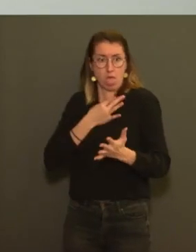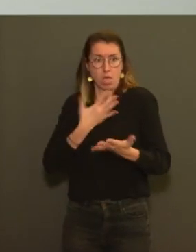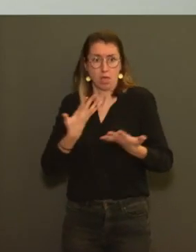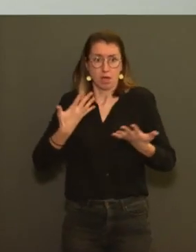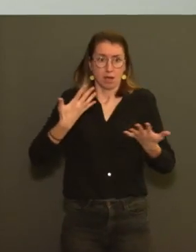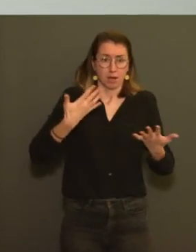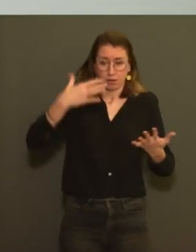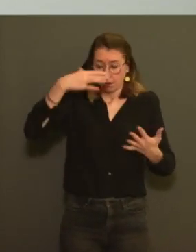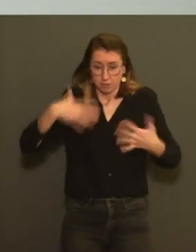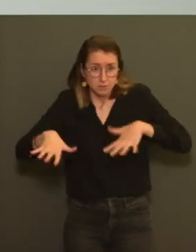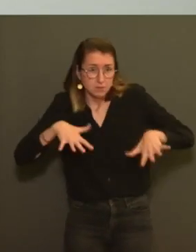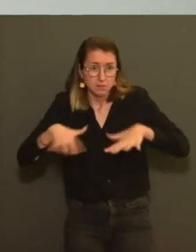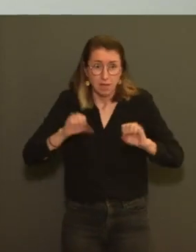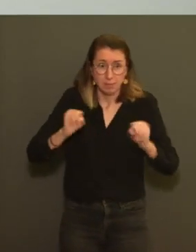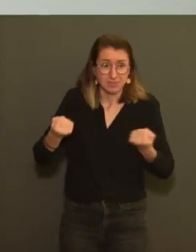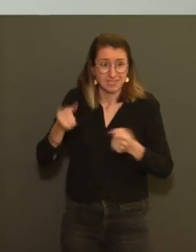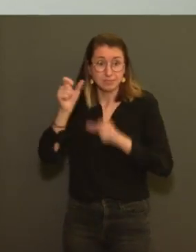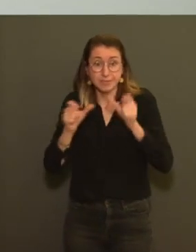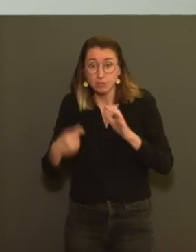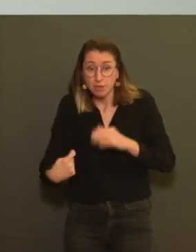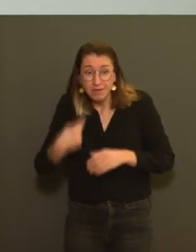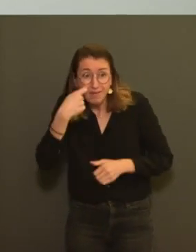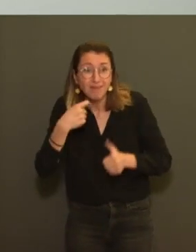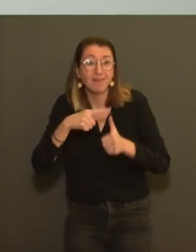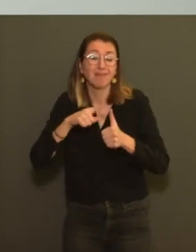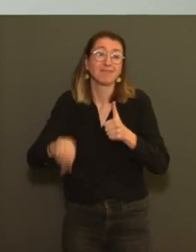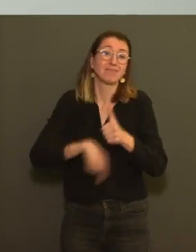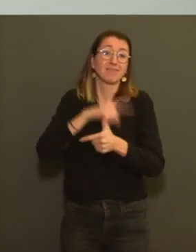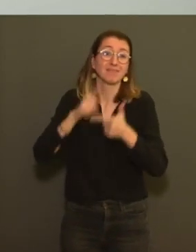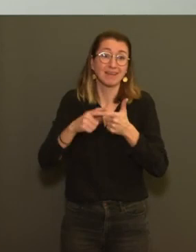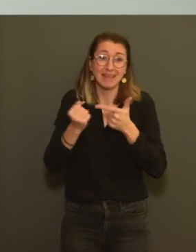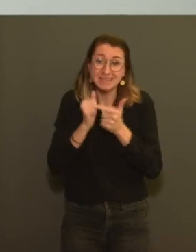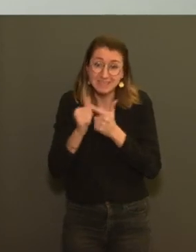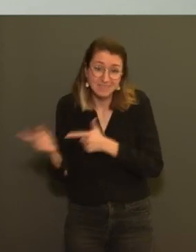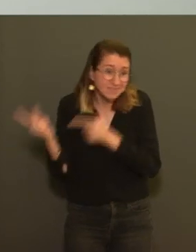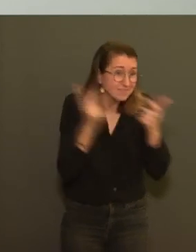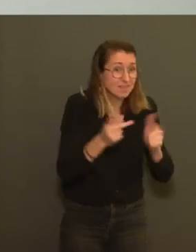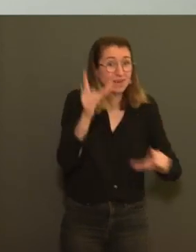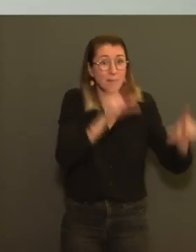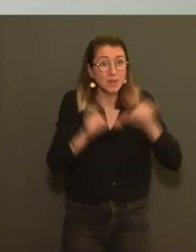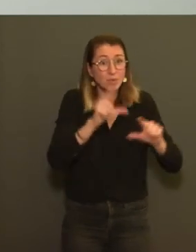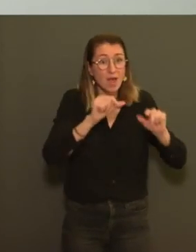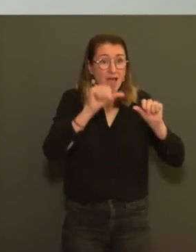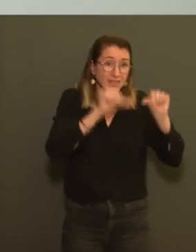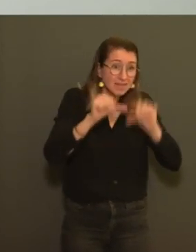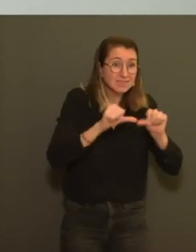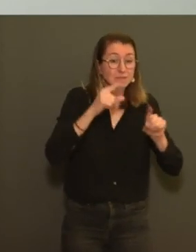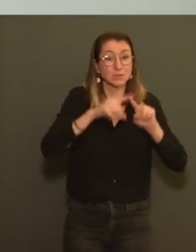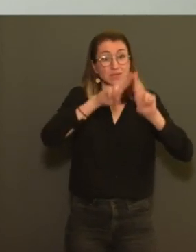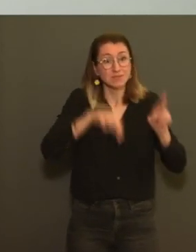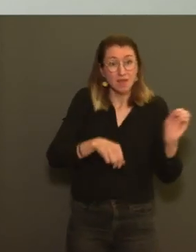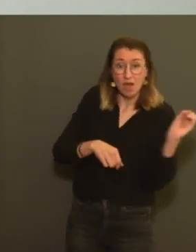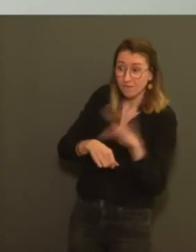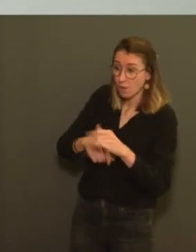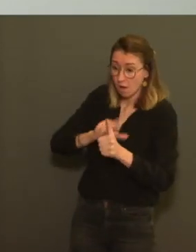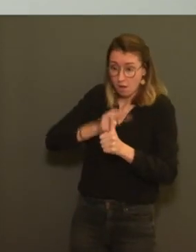personnes qui font les frottis, l'acheminement des tests, leur réalisation et leur transmission en temps voulu. On sait que l'entièreté de la chaîne